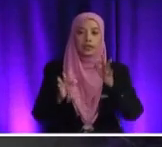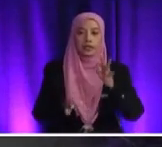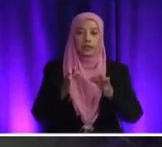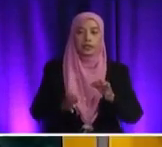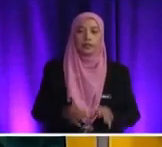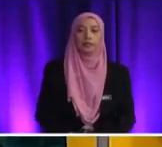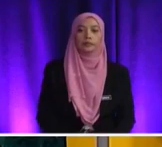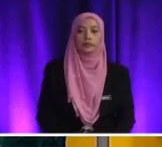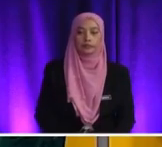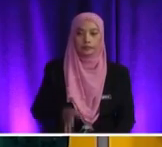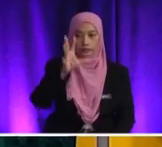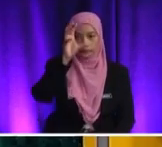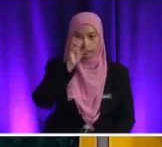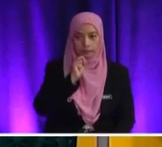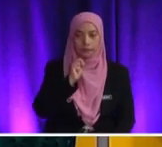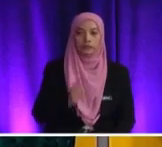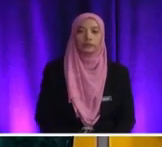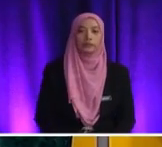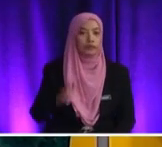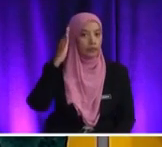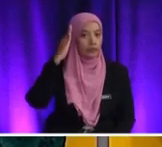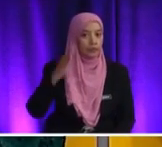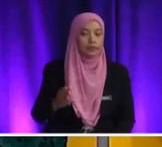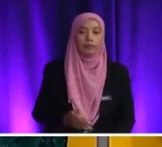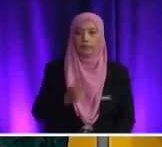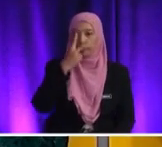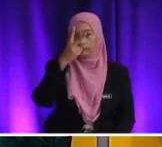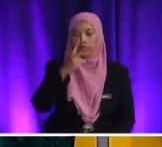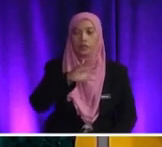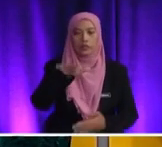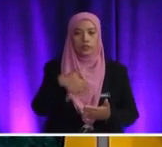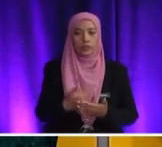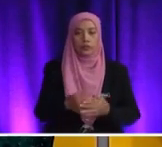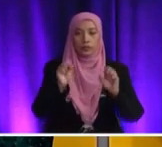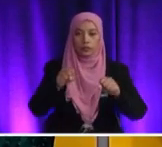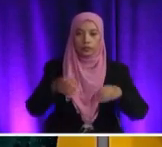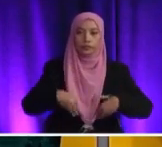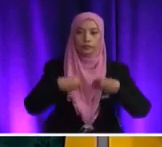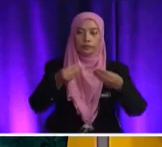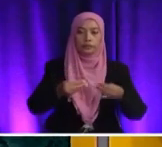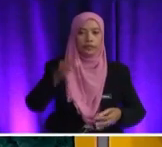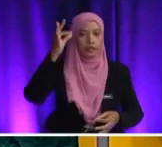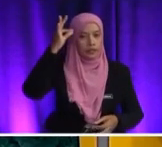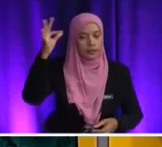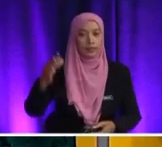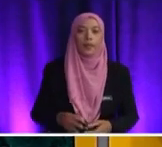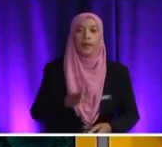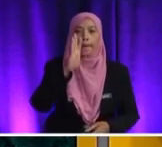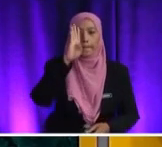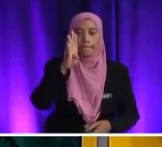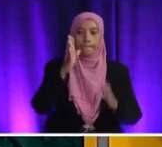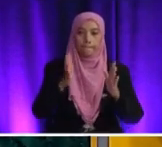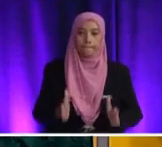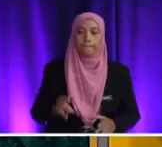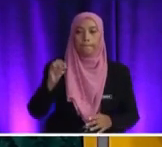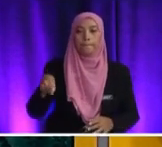prestasi hari ini kita teh biji pun nampak tadi semua Boleh bagi belum belum banyak bagi Aidil jadi ke-4 mode